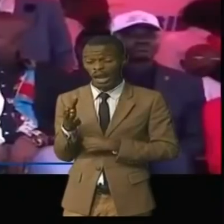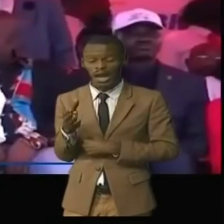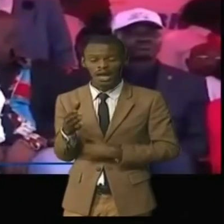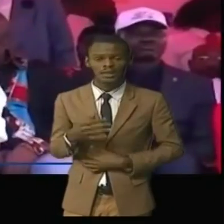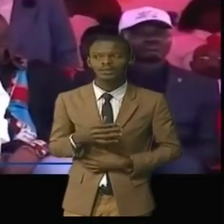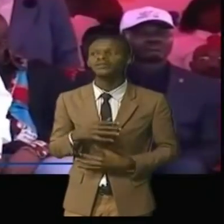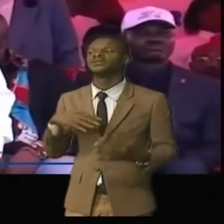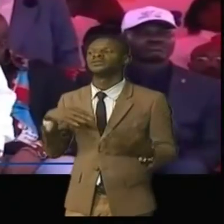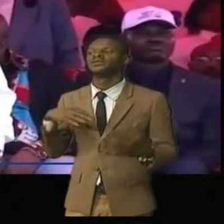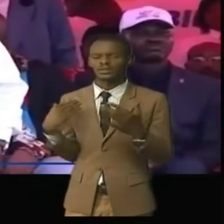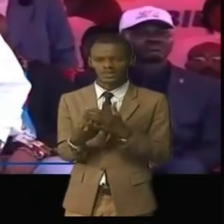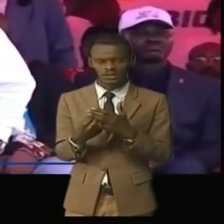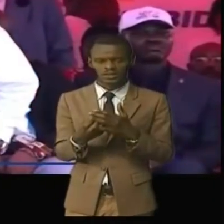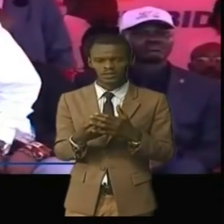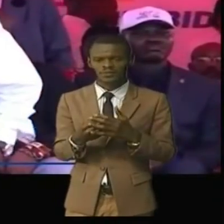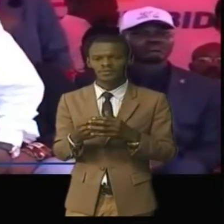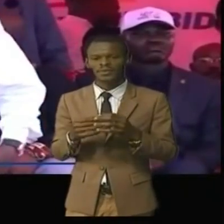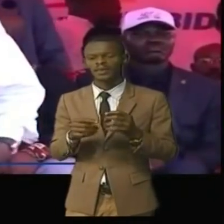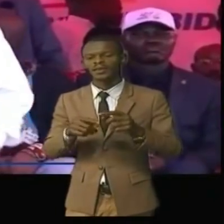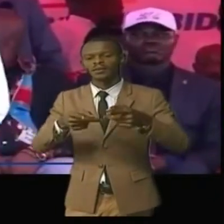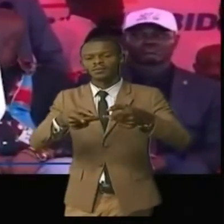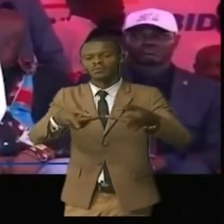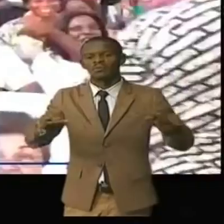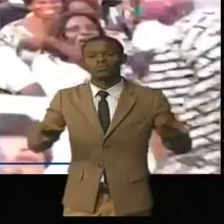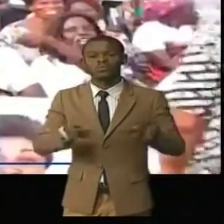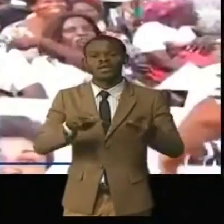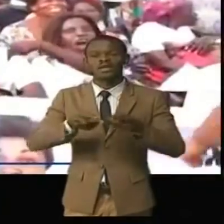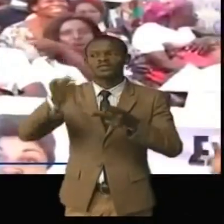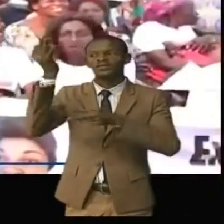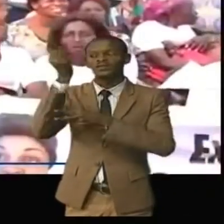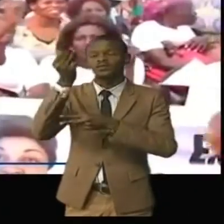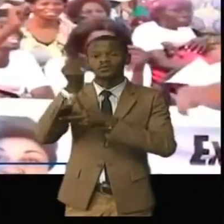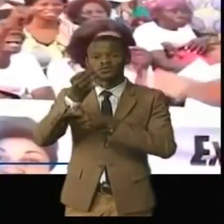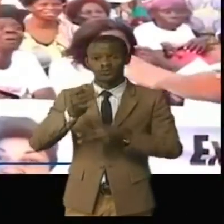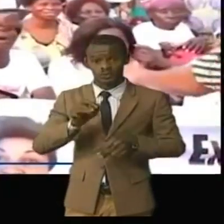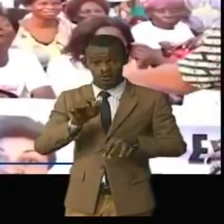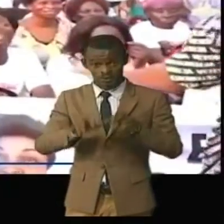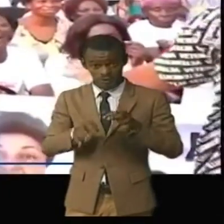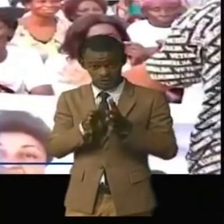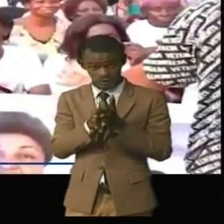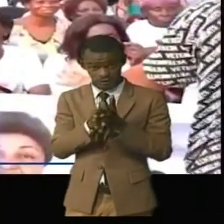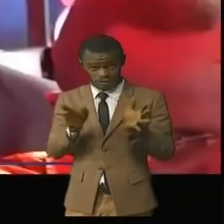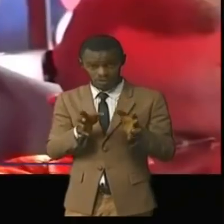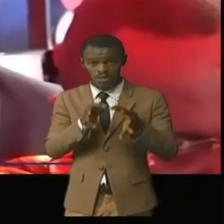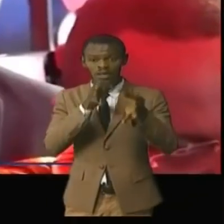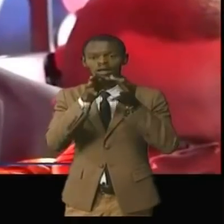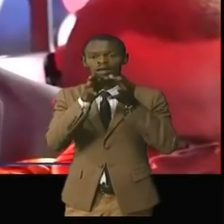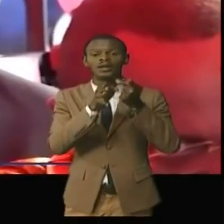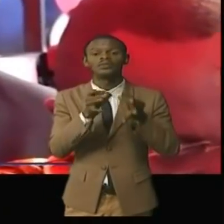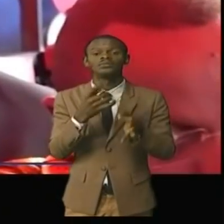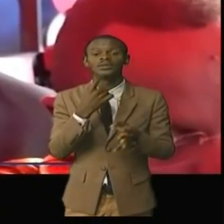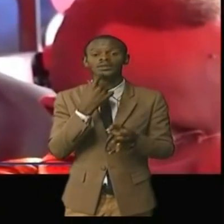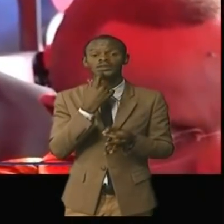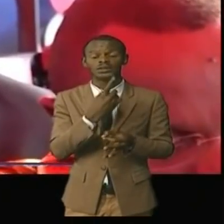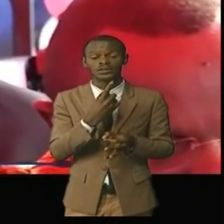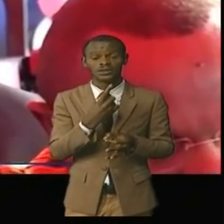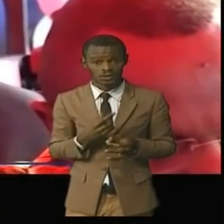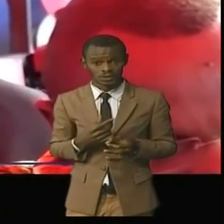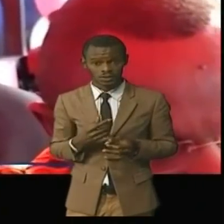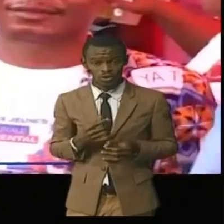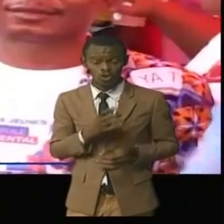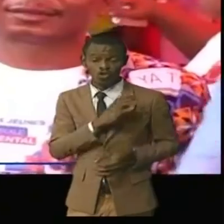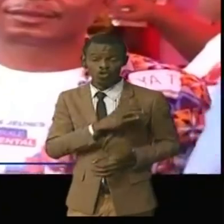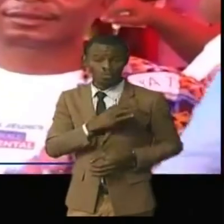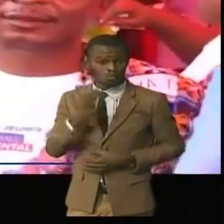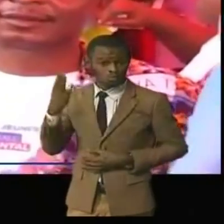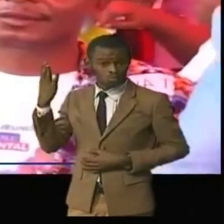saluer la mémoire des martyrs de l'UDPS du Kasaï oriental, victimes de l'intolérance politique des régimes passés.